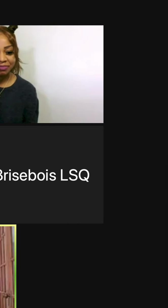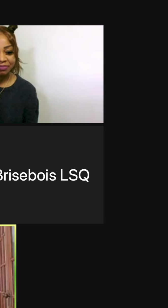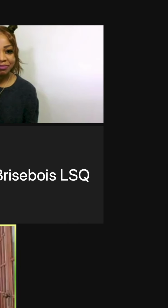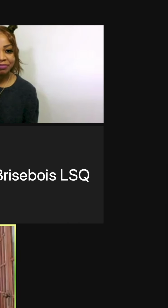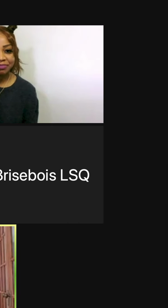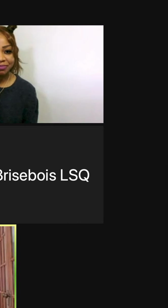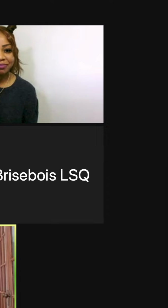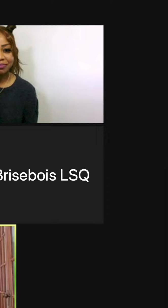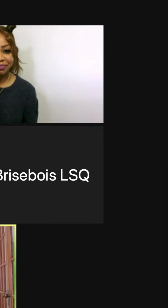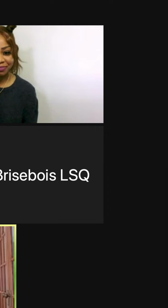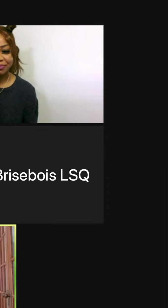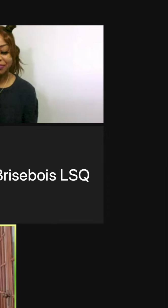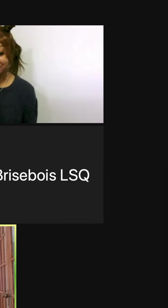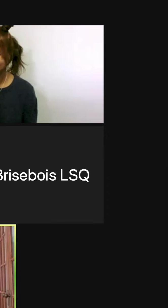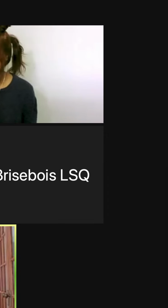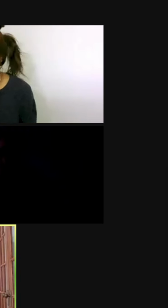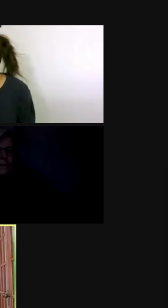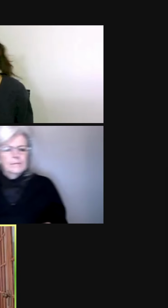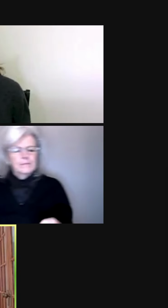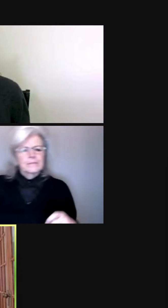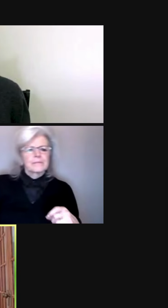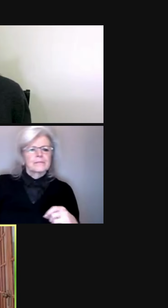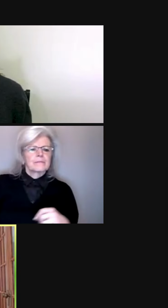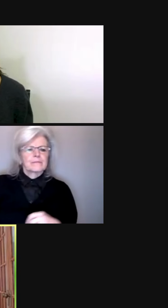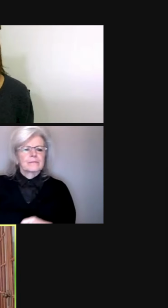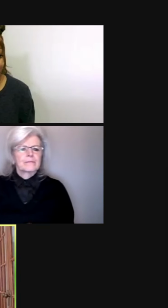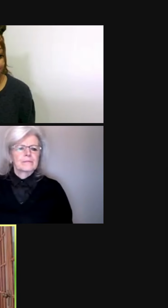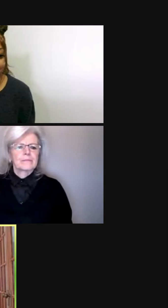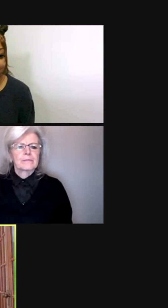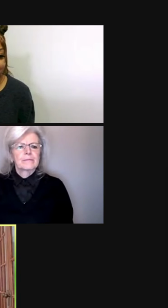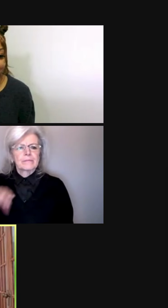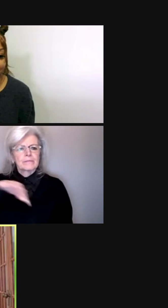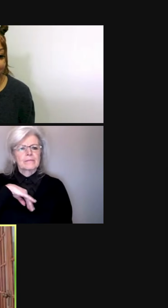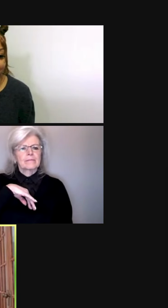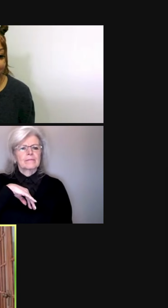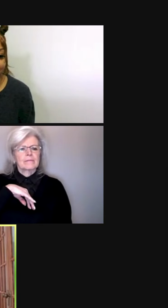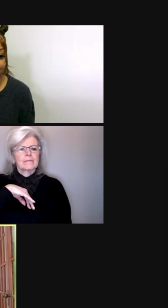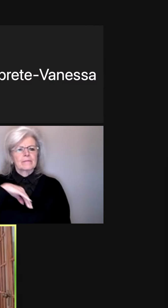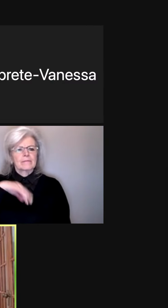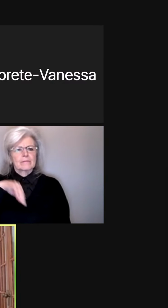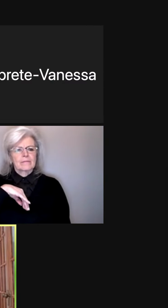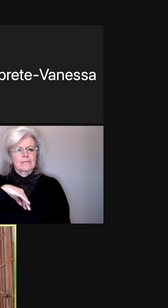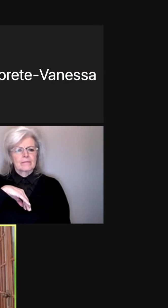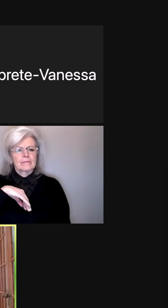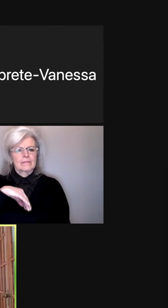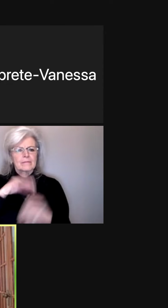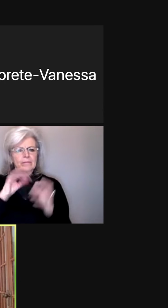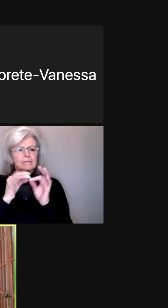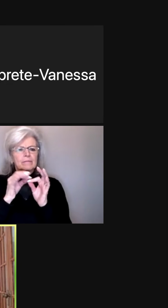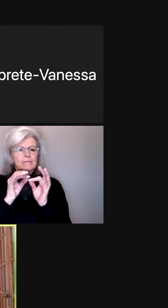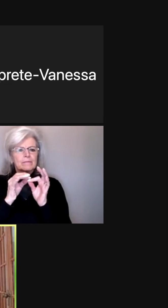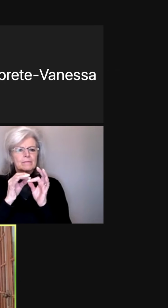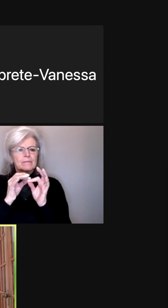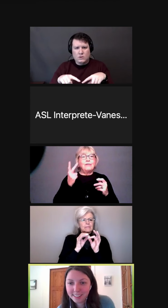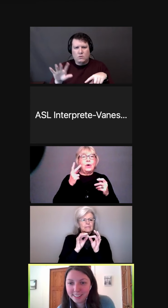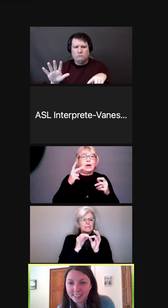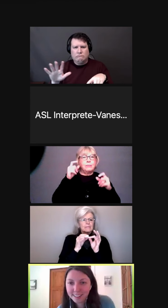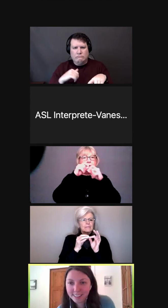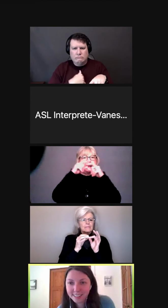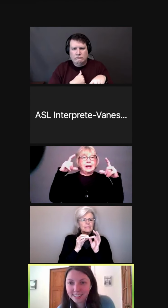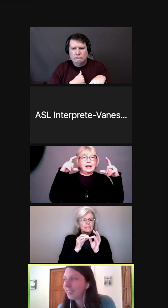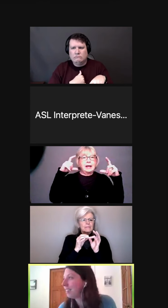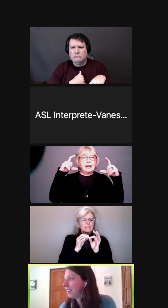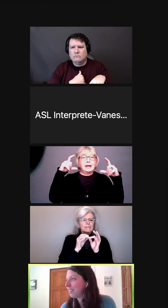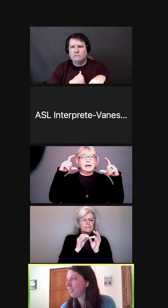Très bien. OK. So, can you see my screen or not? Est-ce que vous arrivez à voir mon écran pas